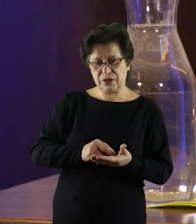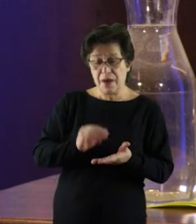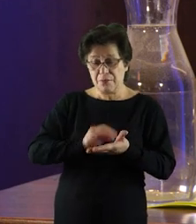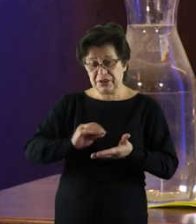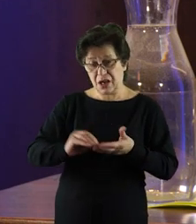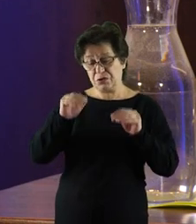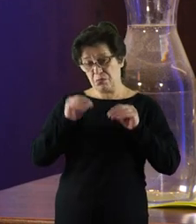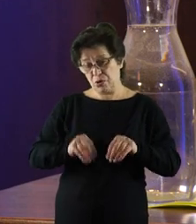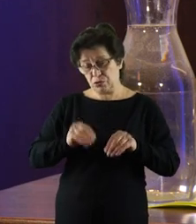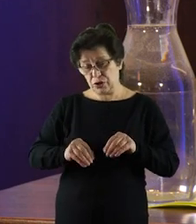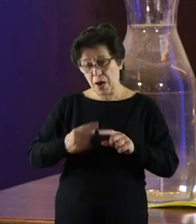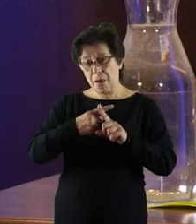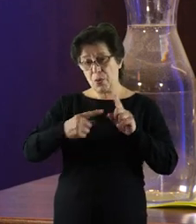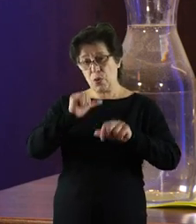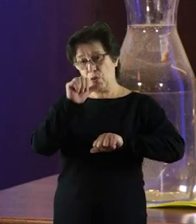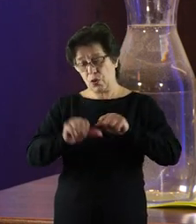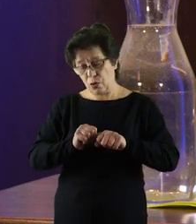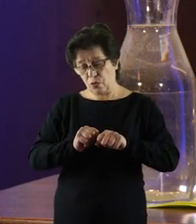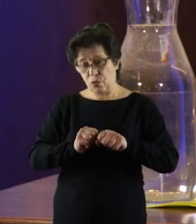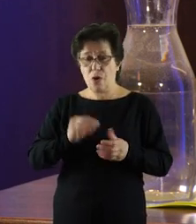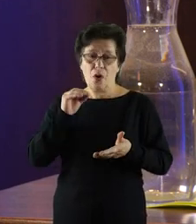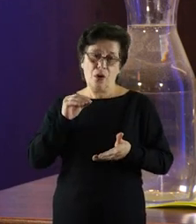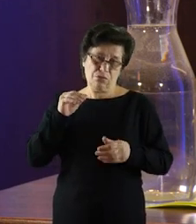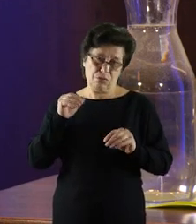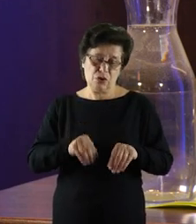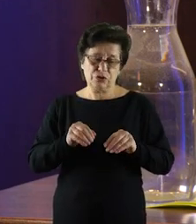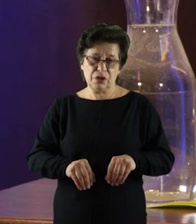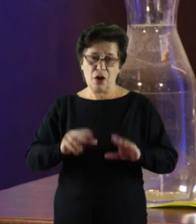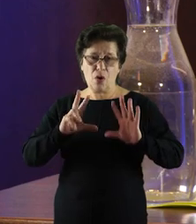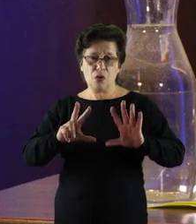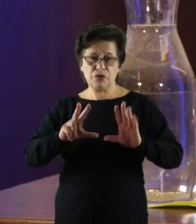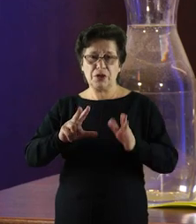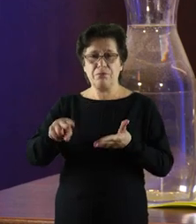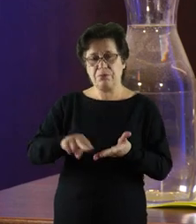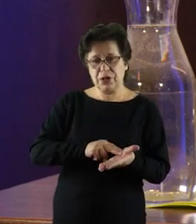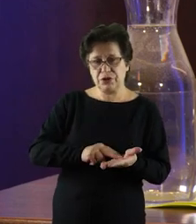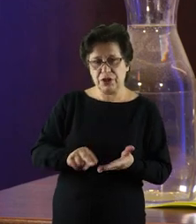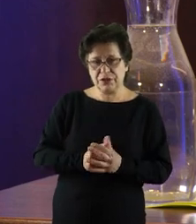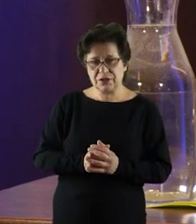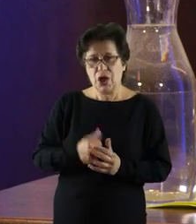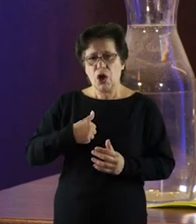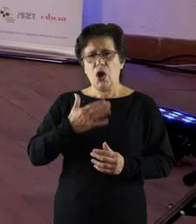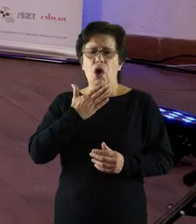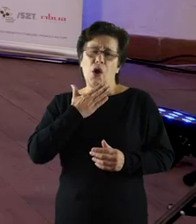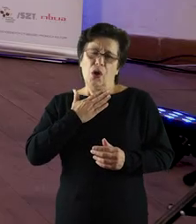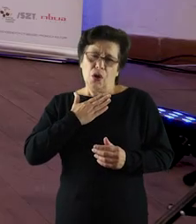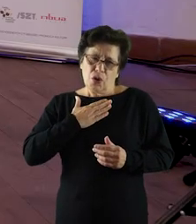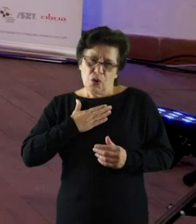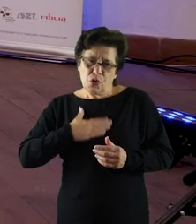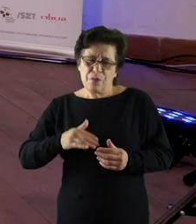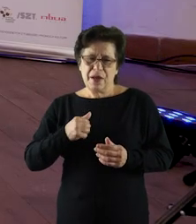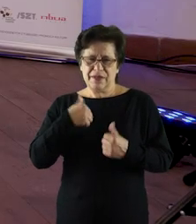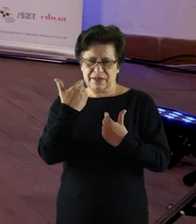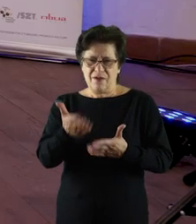5 roku, może trwać 8 miesięcy, ponieważ lubię oddawać wydawcy książki niemal